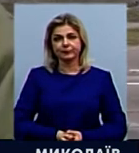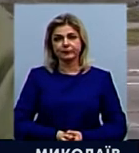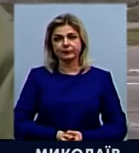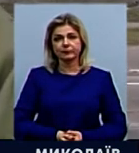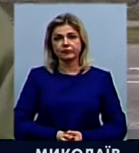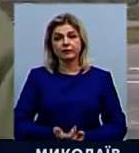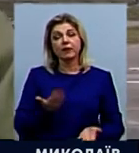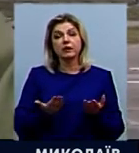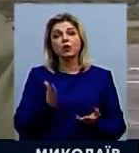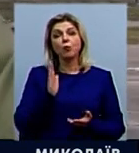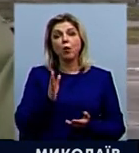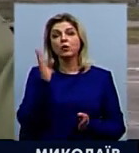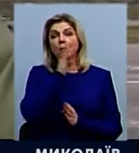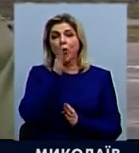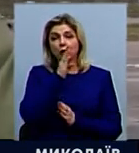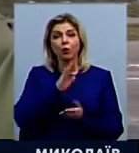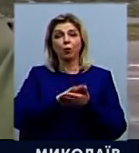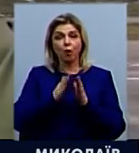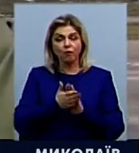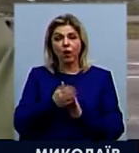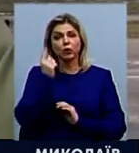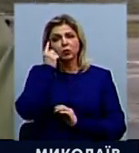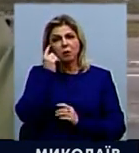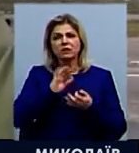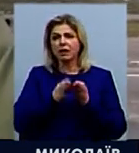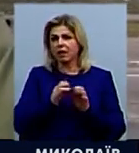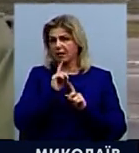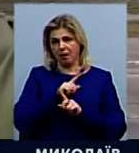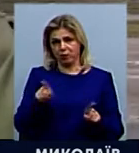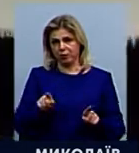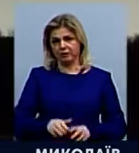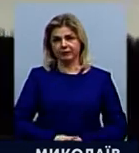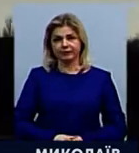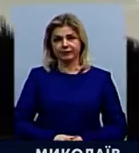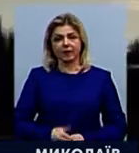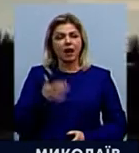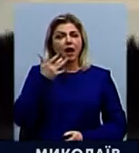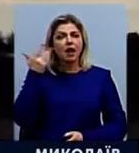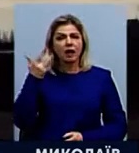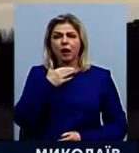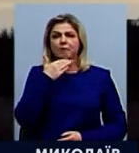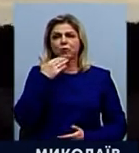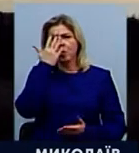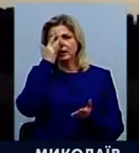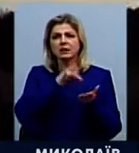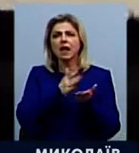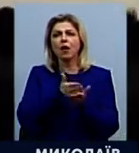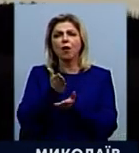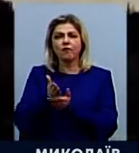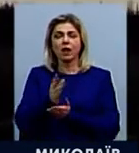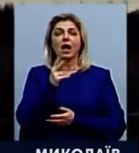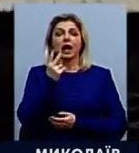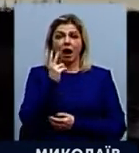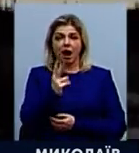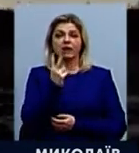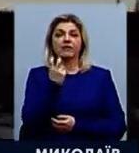будуть хороші метеорологічні умови, я думаю, складності не виникне при посадці на кораблі. Легкий багатоцільовий вертоліт